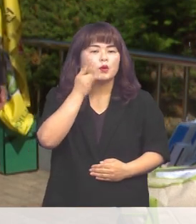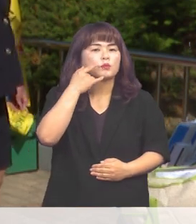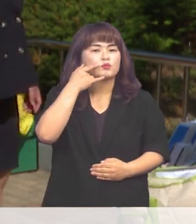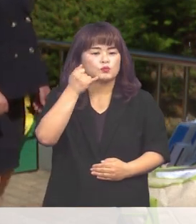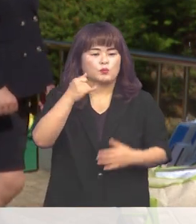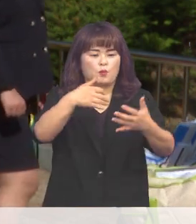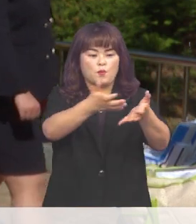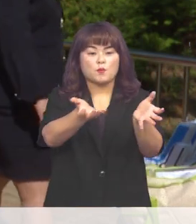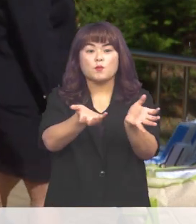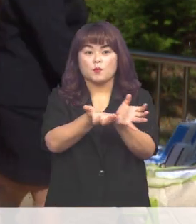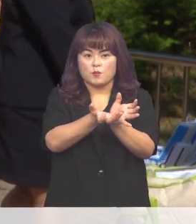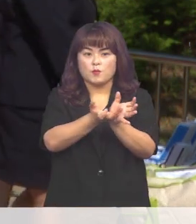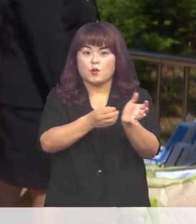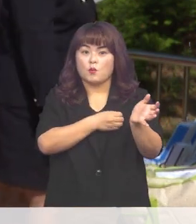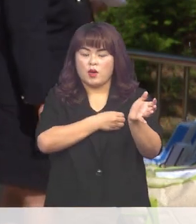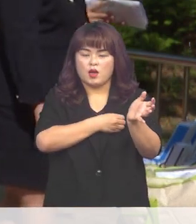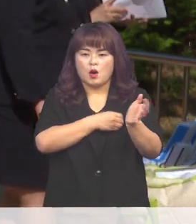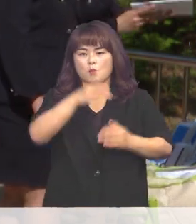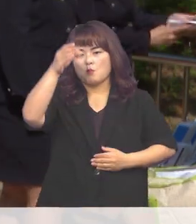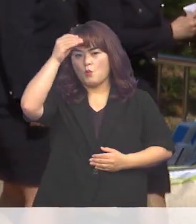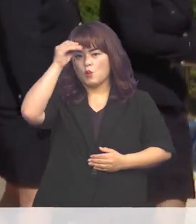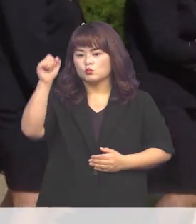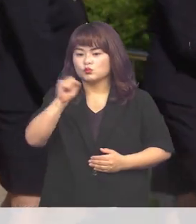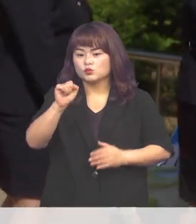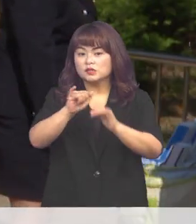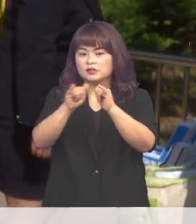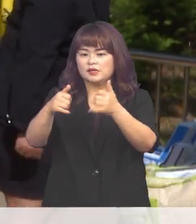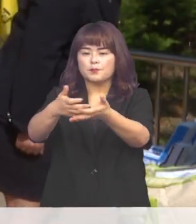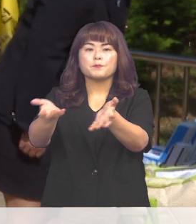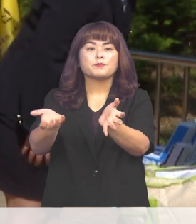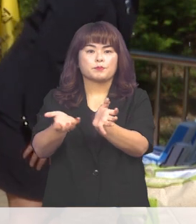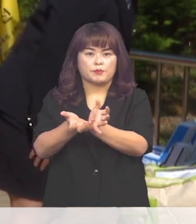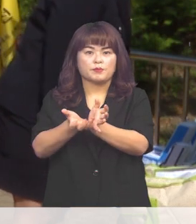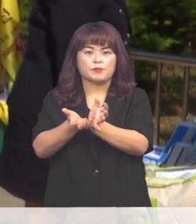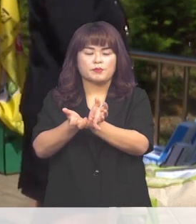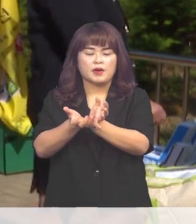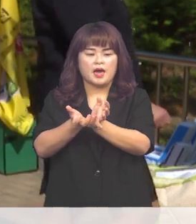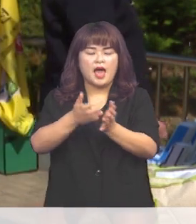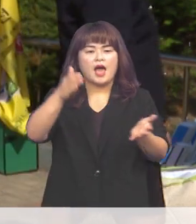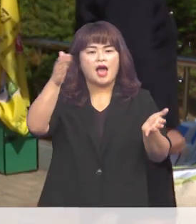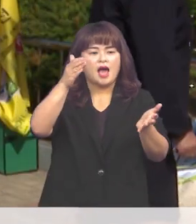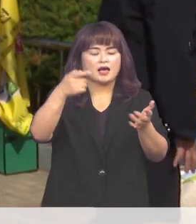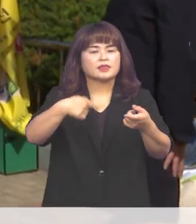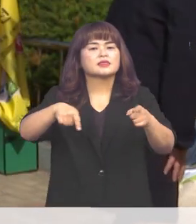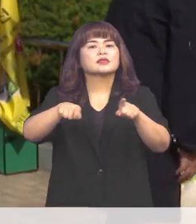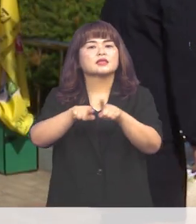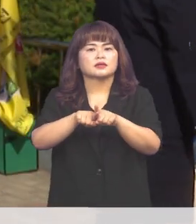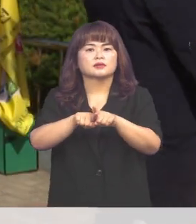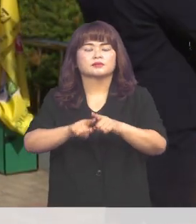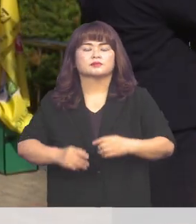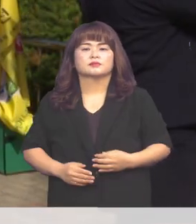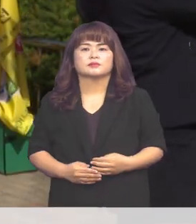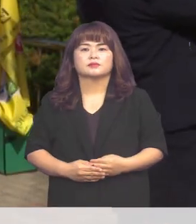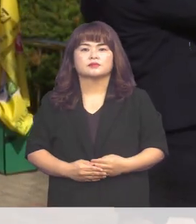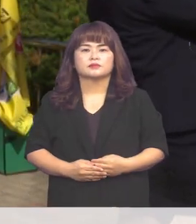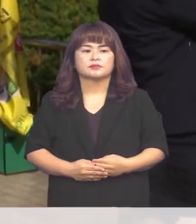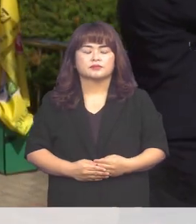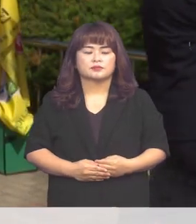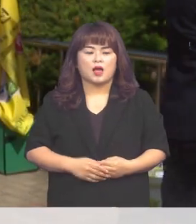녹색어머니의 회원님들과 모범운전자의 회원님들 그리고 우리 학생들까지 함께